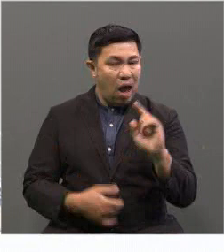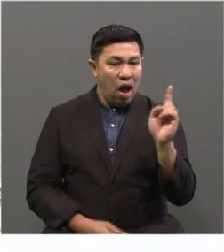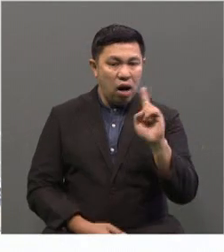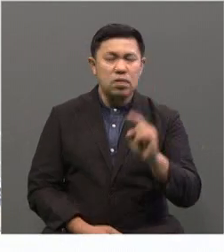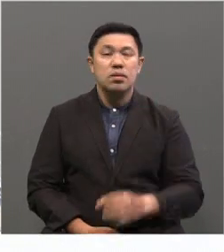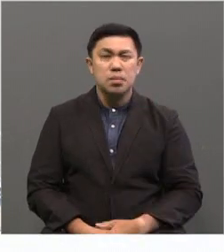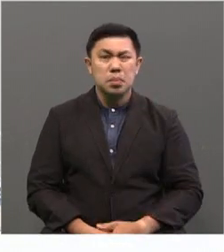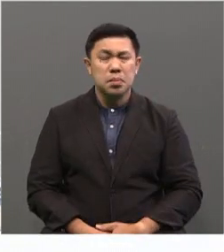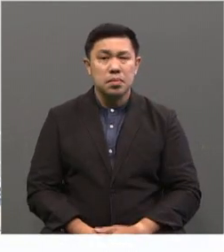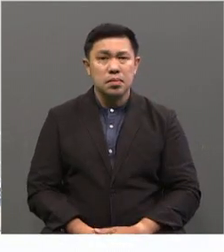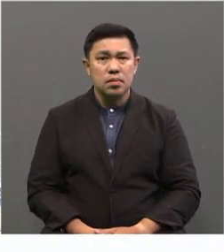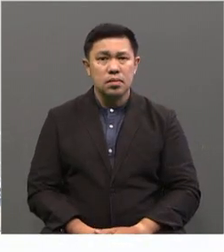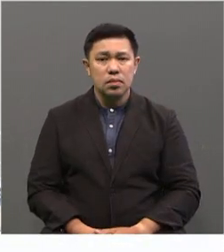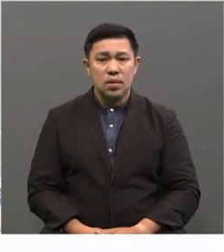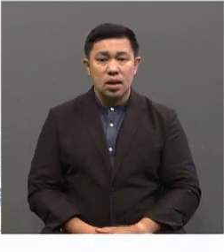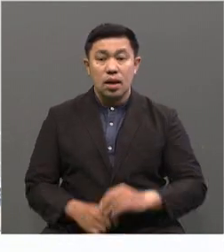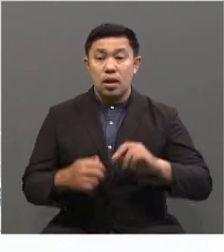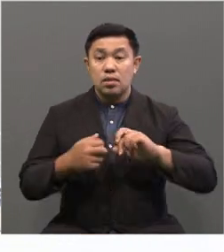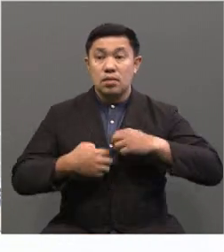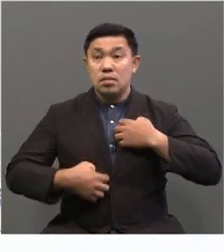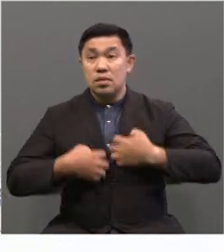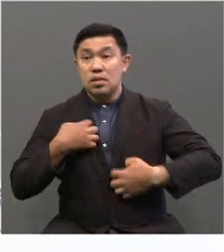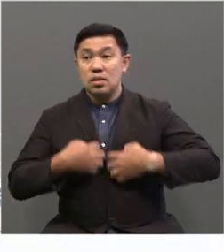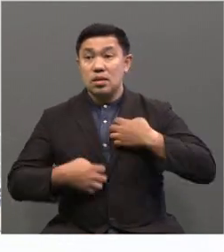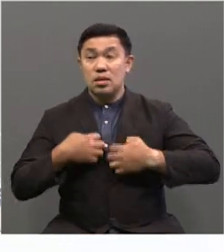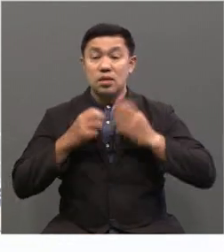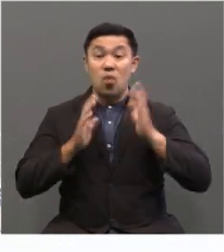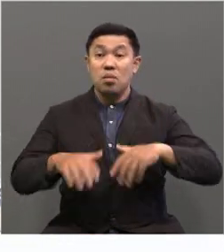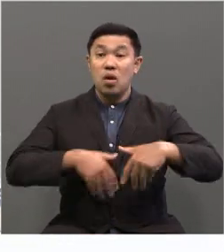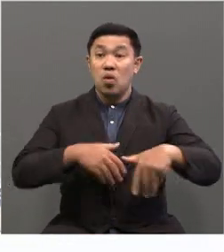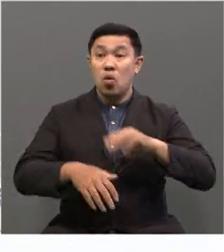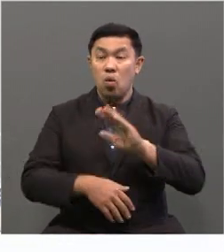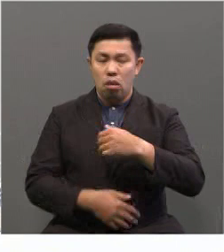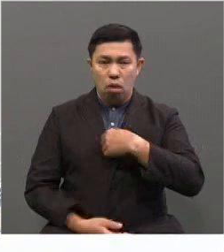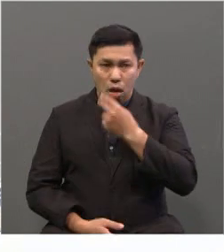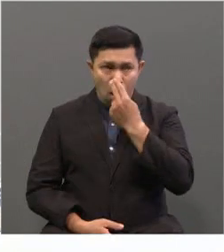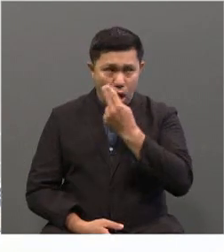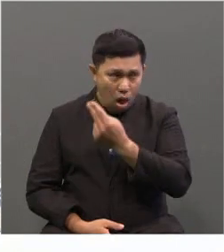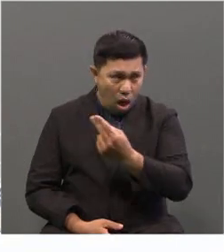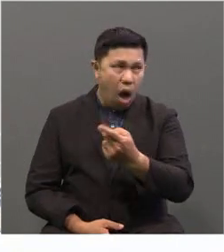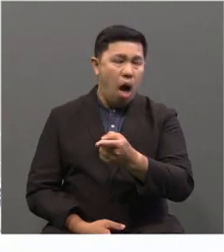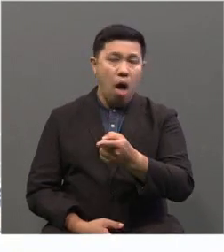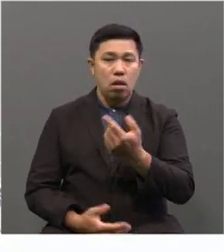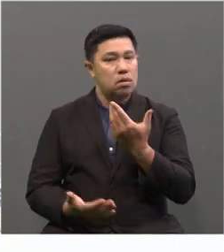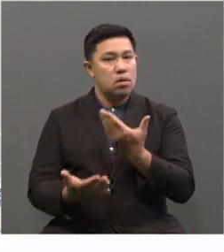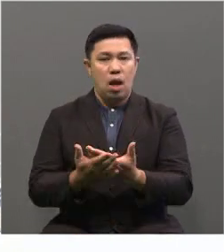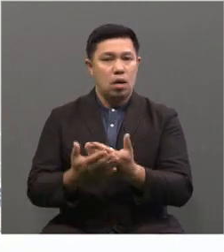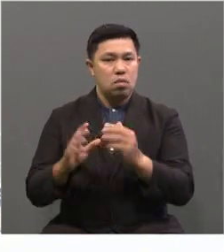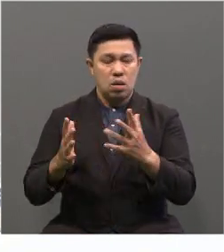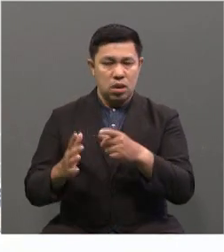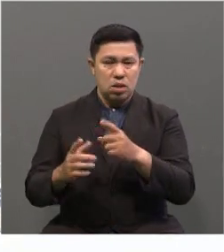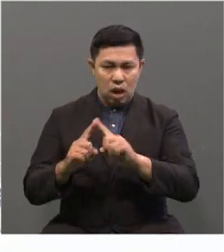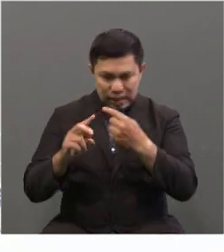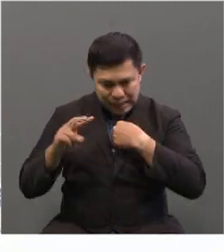าความเดือดร้อนของประชาชนนะครับวันนี้เท่าที่ดูตัวแล้วนะครับนะเงินนั้นไม่มีแล้วนะครับแต่เดี๋ยวกำลัง